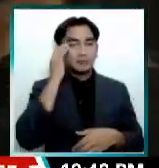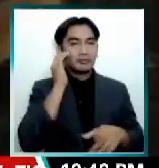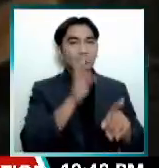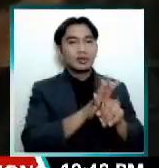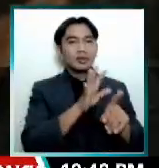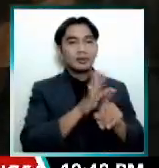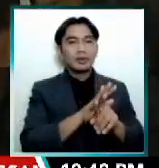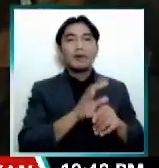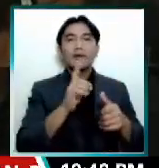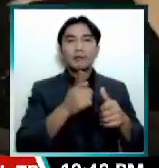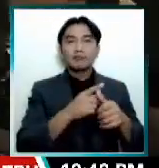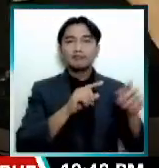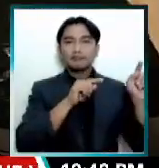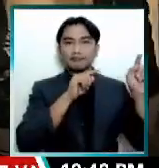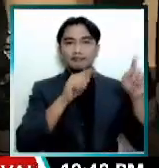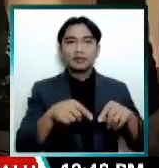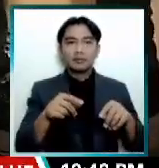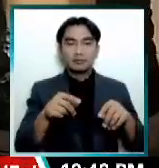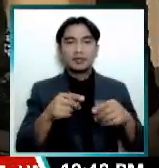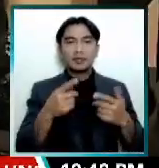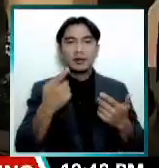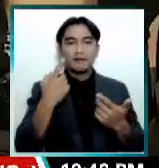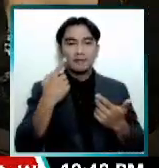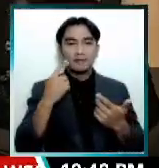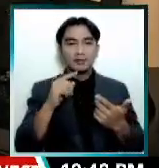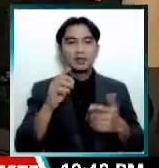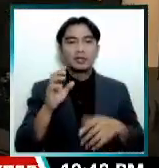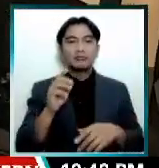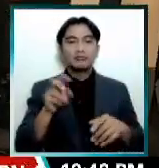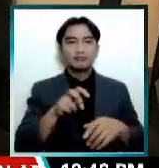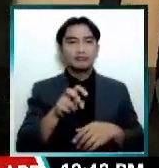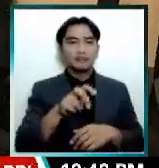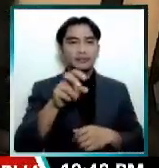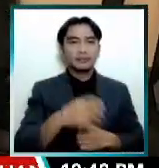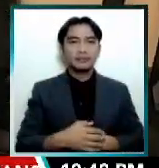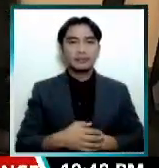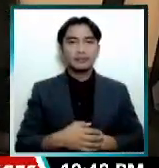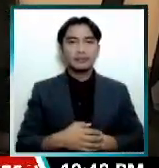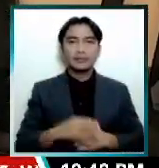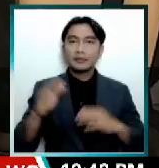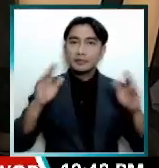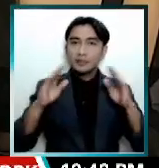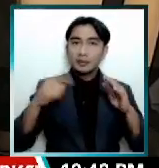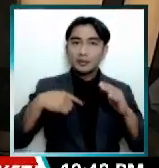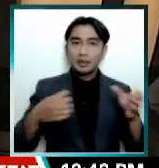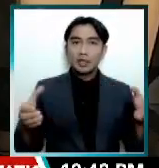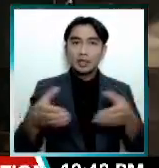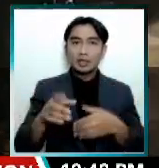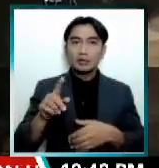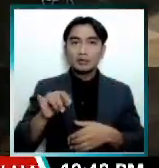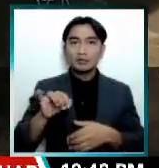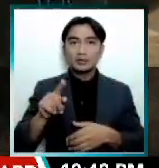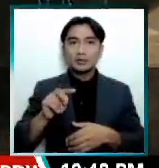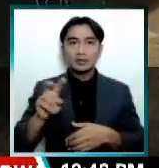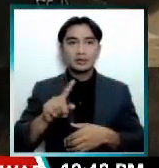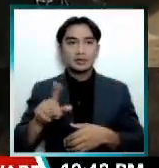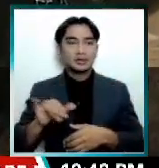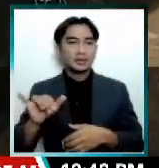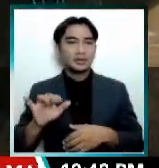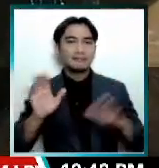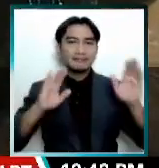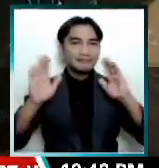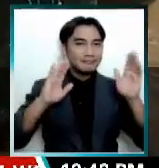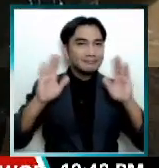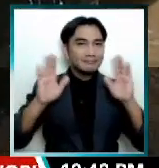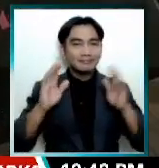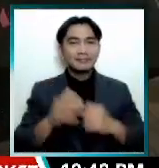na Checkmate. Alinas, hi! We are ITZY! Mabuhay, Mitzi! Sa sit-down